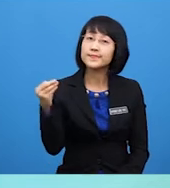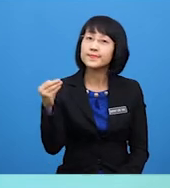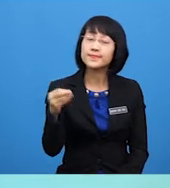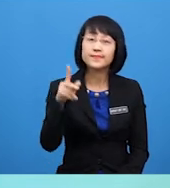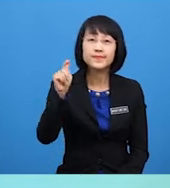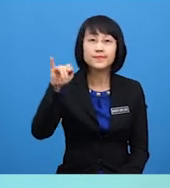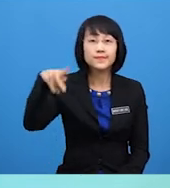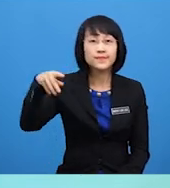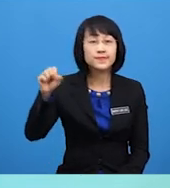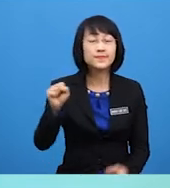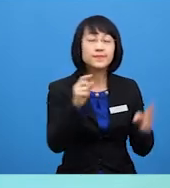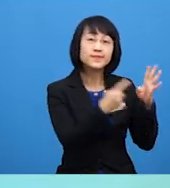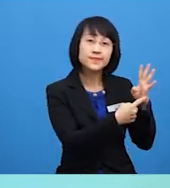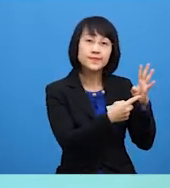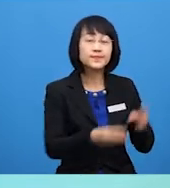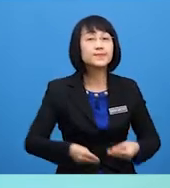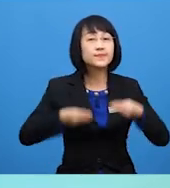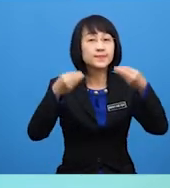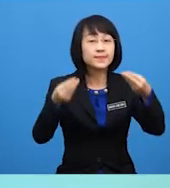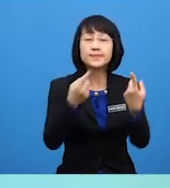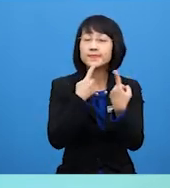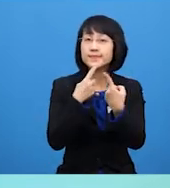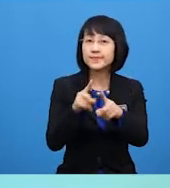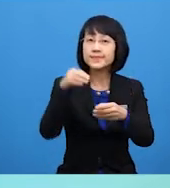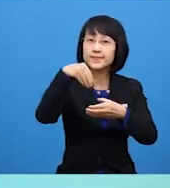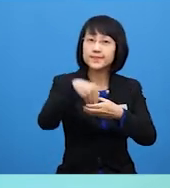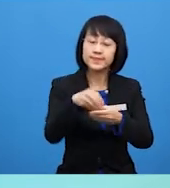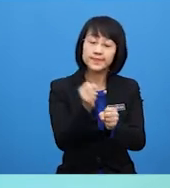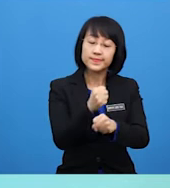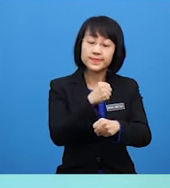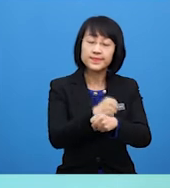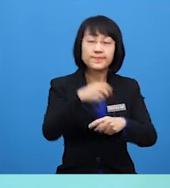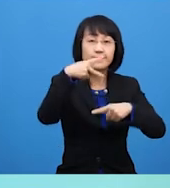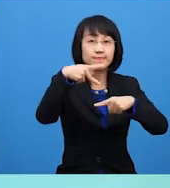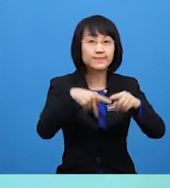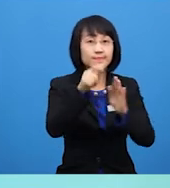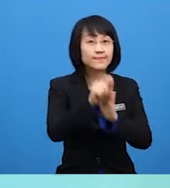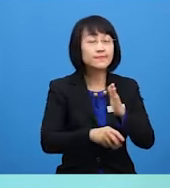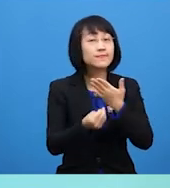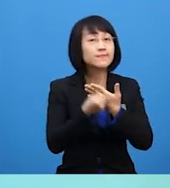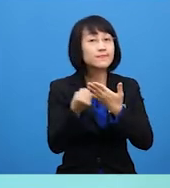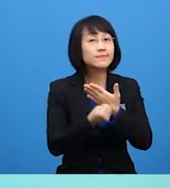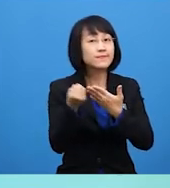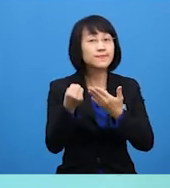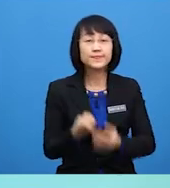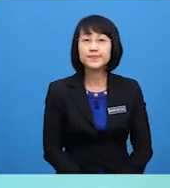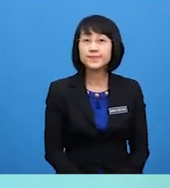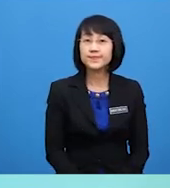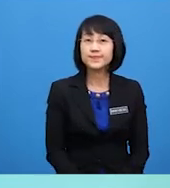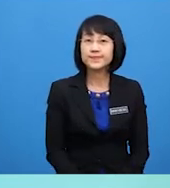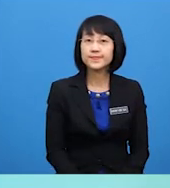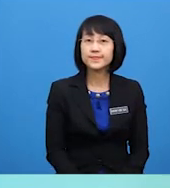Dan tips keempat, berikan jawapan dalam bentuk pecahan termudah.